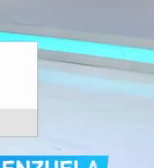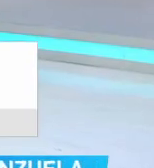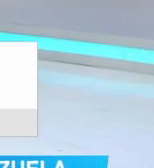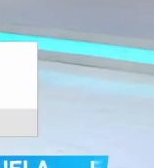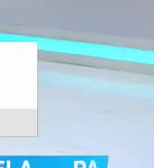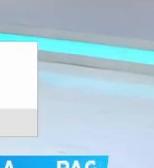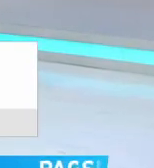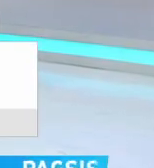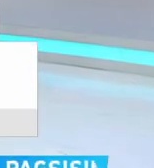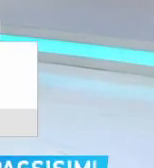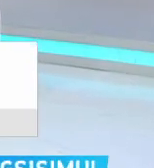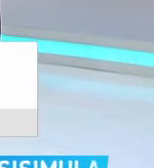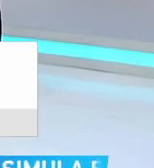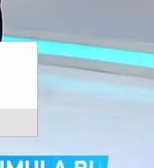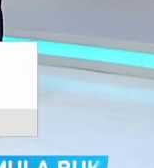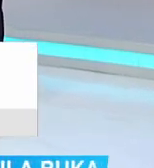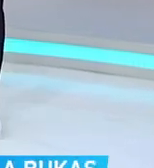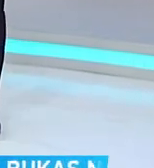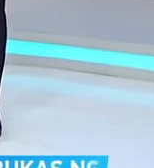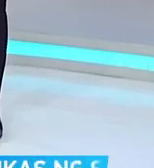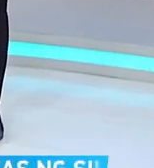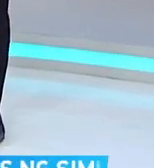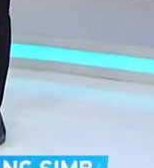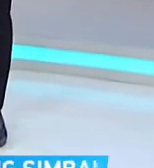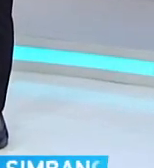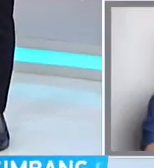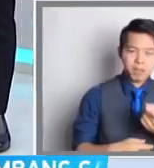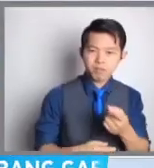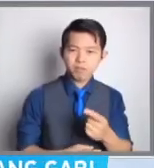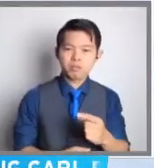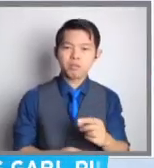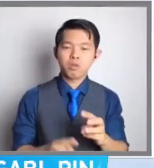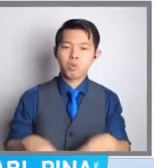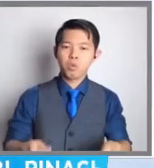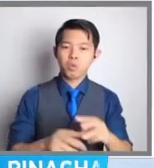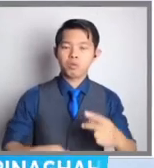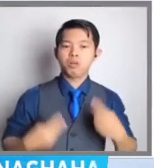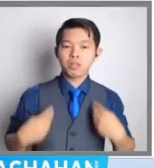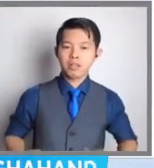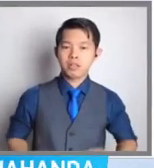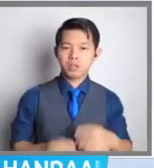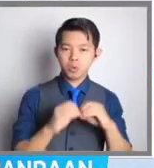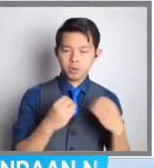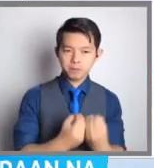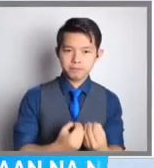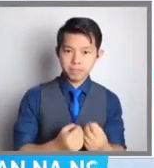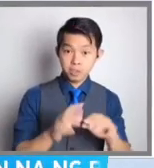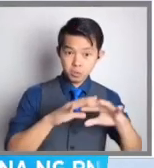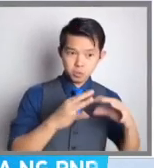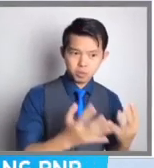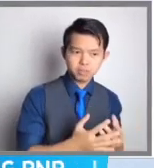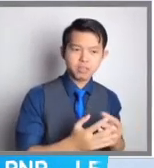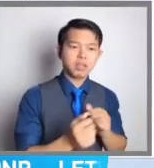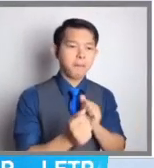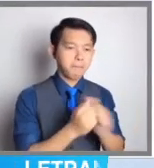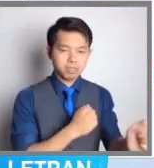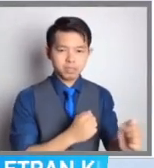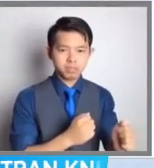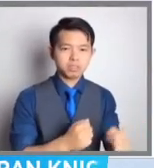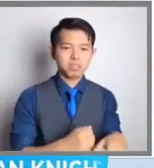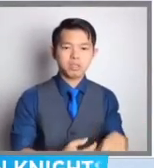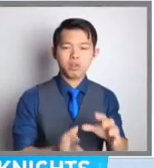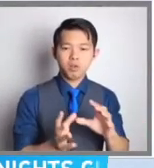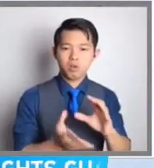Mga kapuso, sabi ng World Health Organization, nakalampas na ang mundo sa pinakadelikadong yugto ng COVID at ng monkeypox.